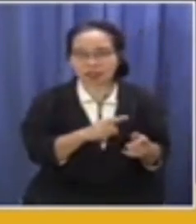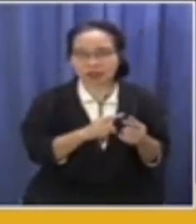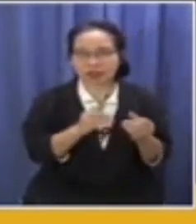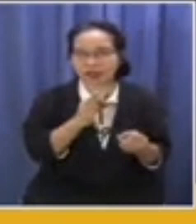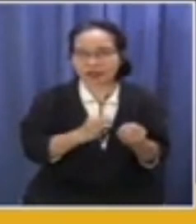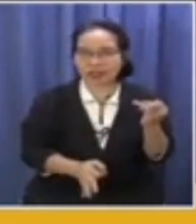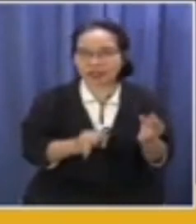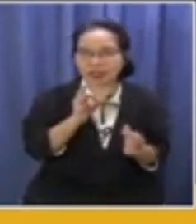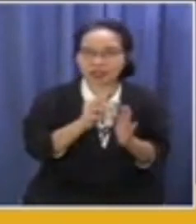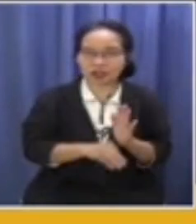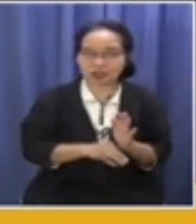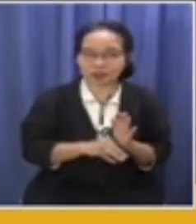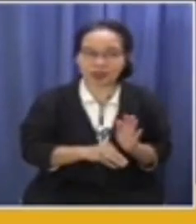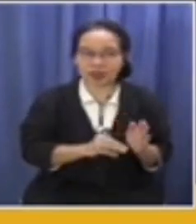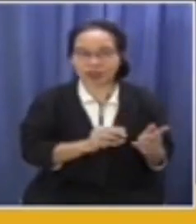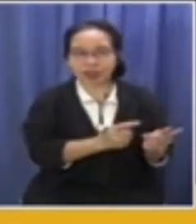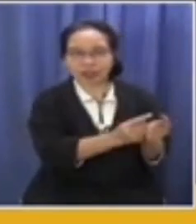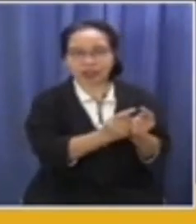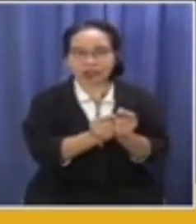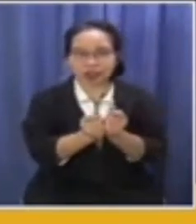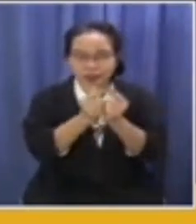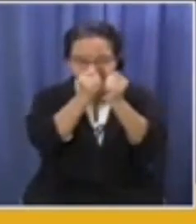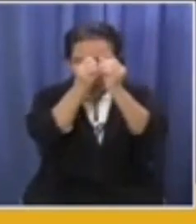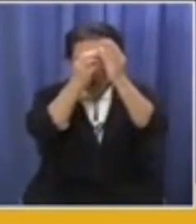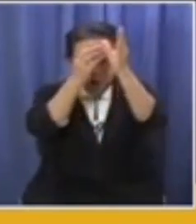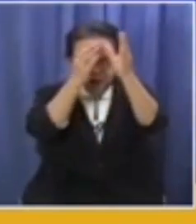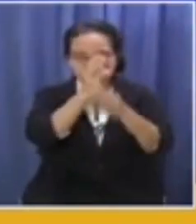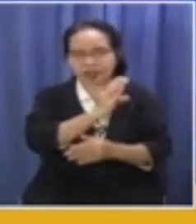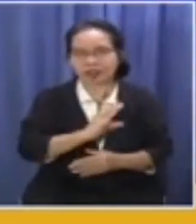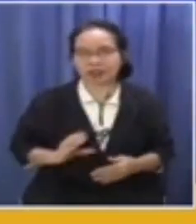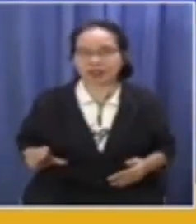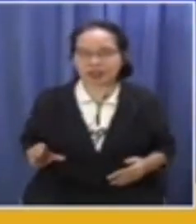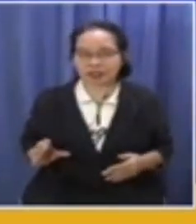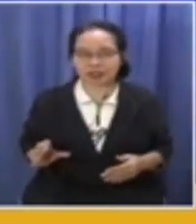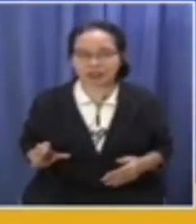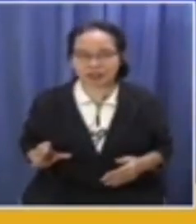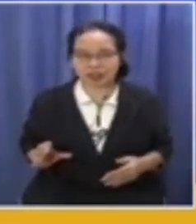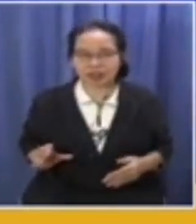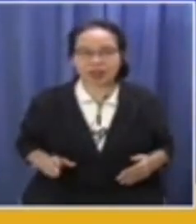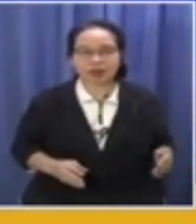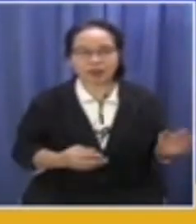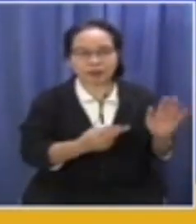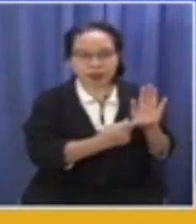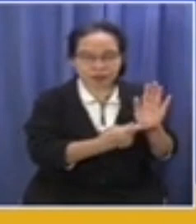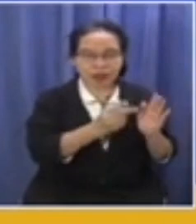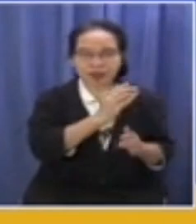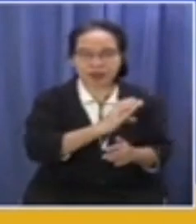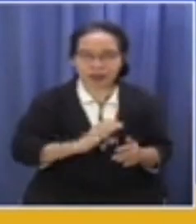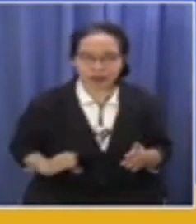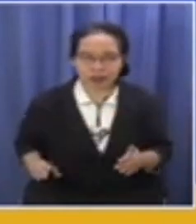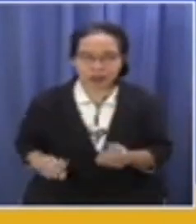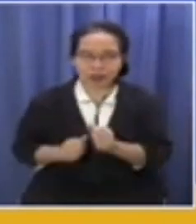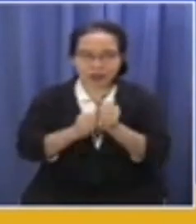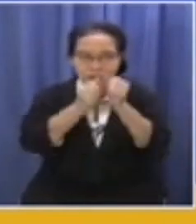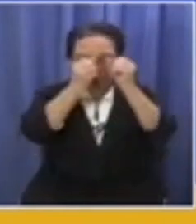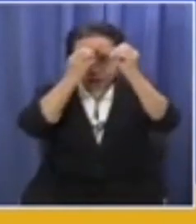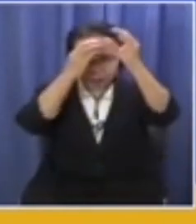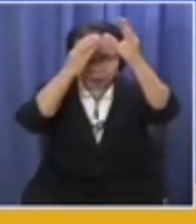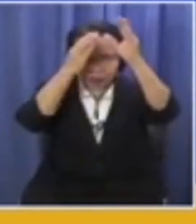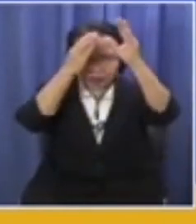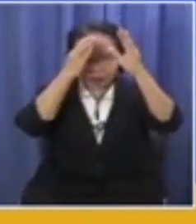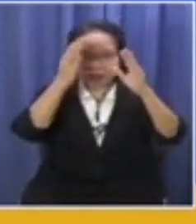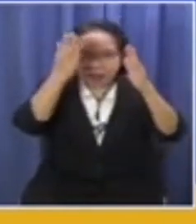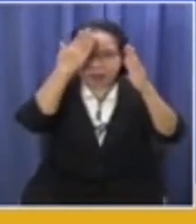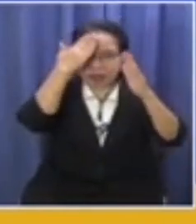final judgment magkasama Ang Ama saka si Kristo ipprint ni Kristo sa ama yung